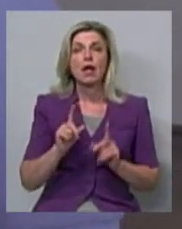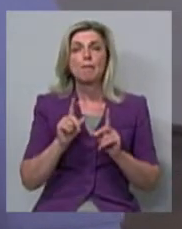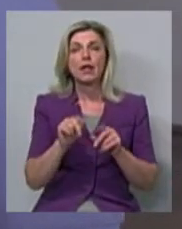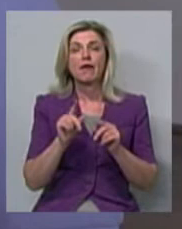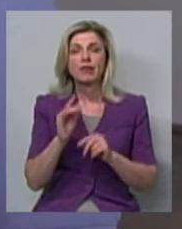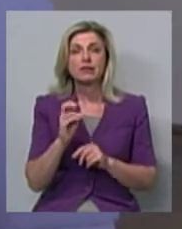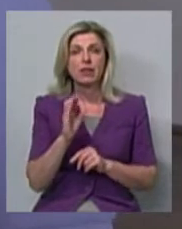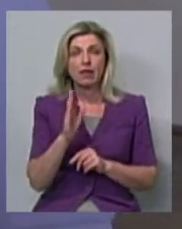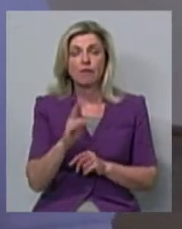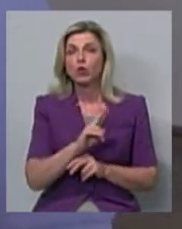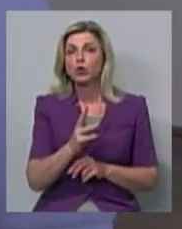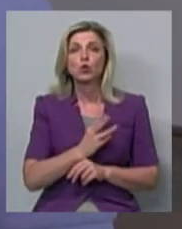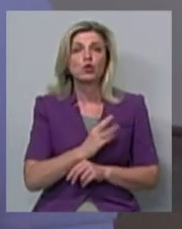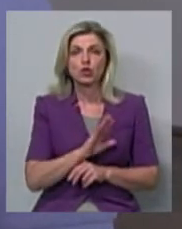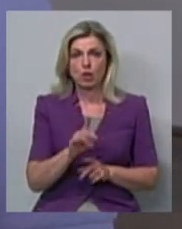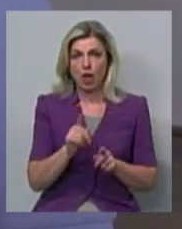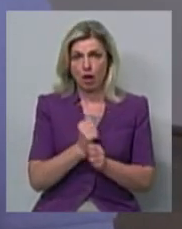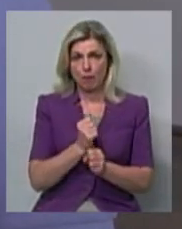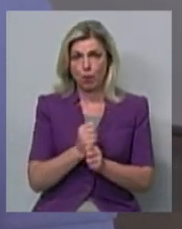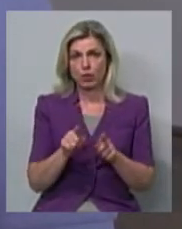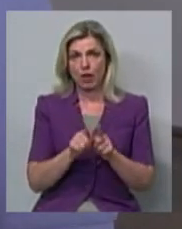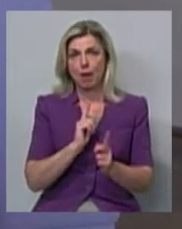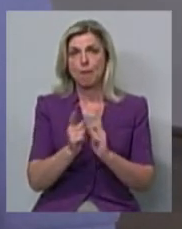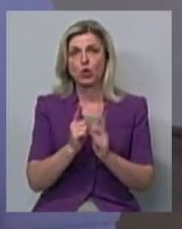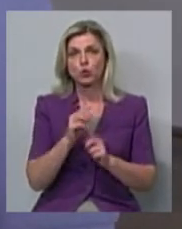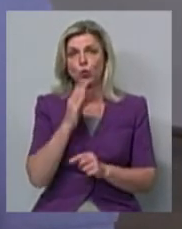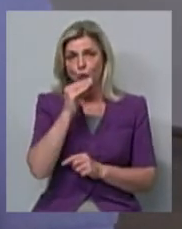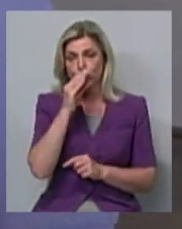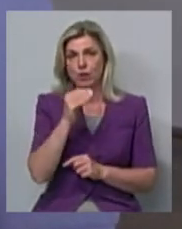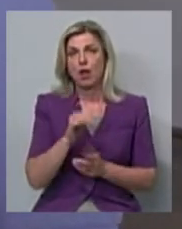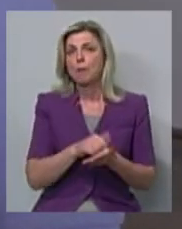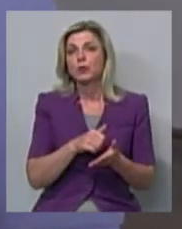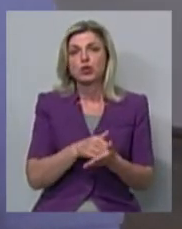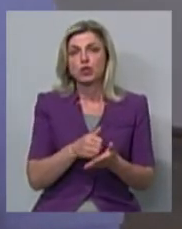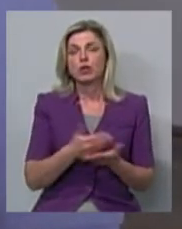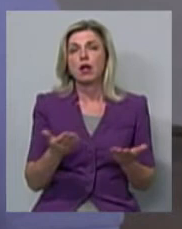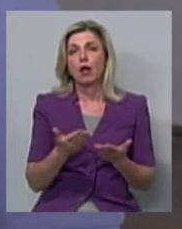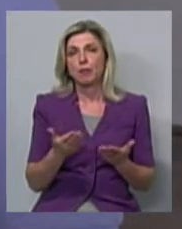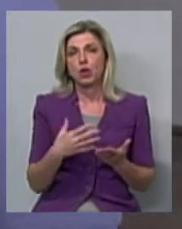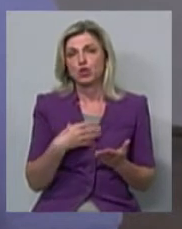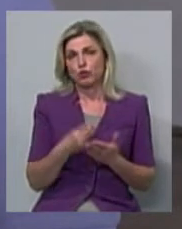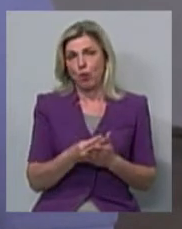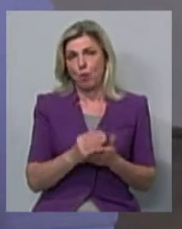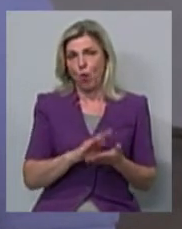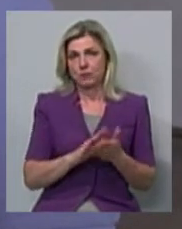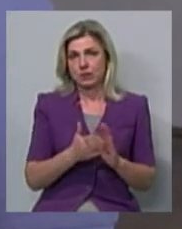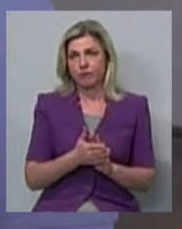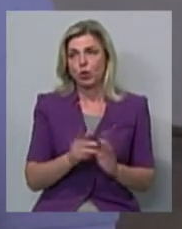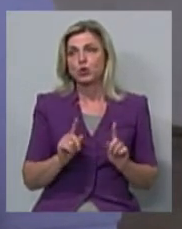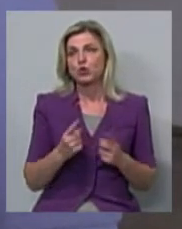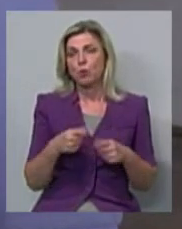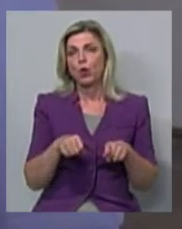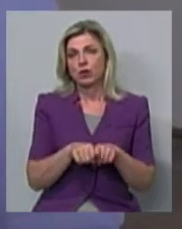бажання працювати на цих маршрутах, не знаю, мотивуючи це своїми якимись певними обставинами, чого саме вони